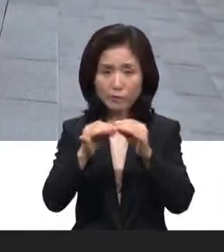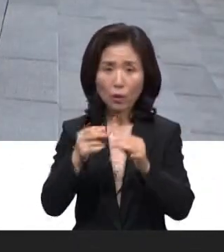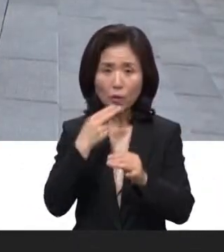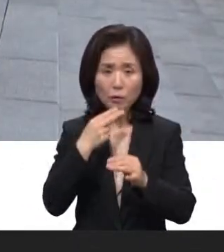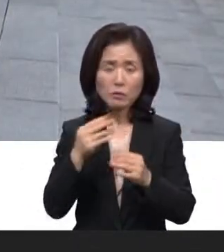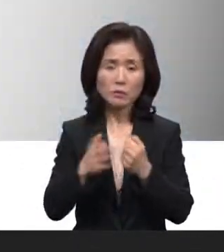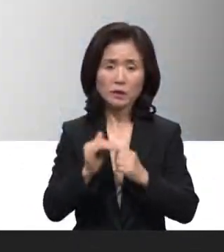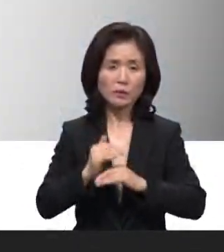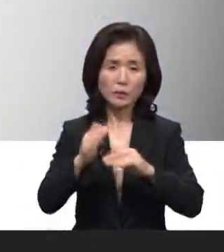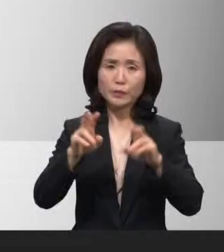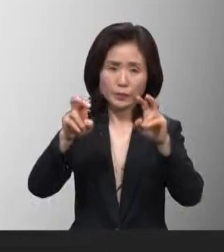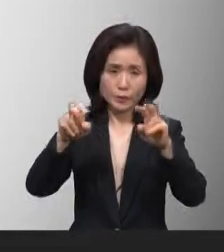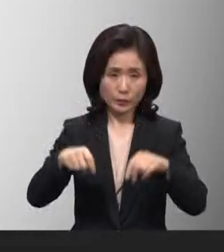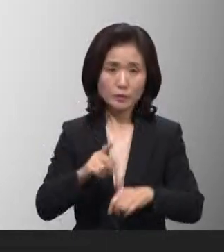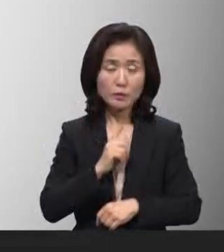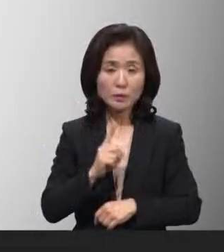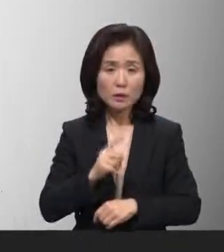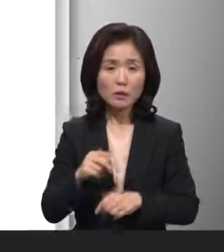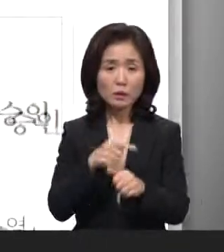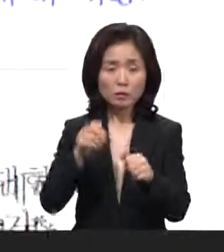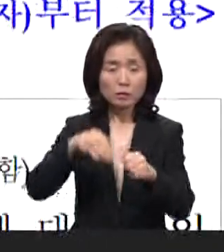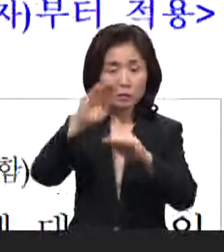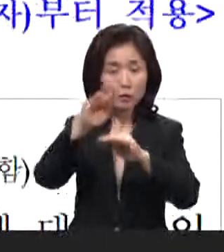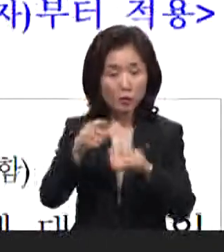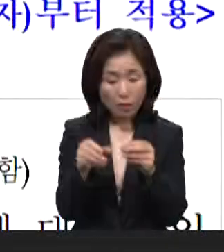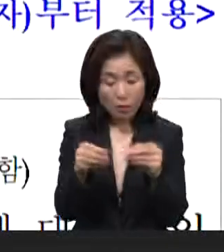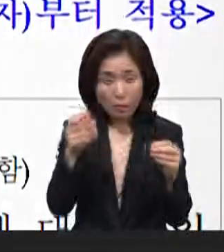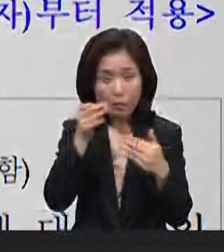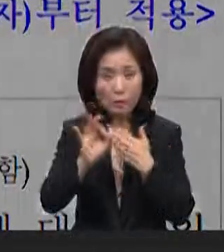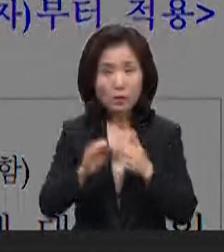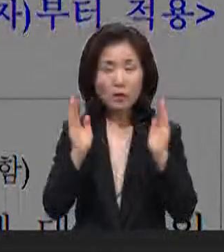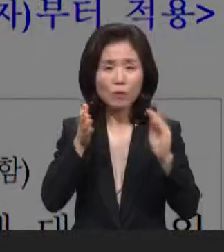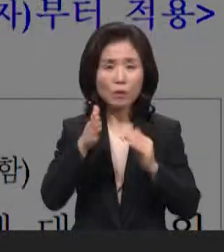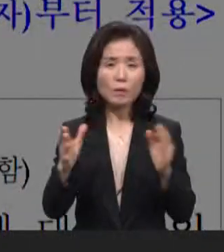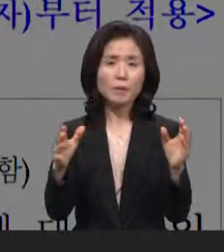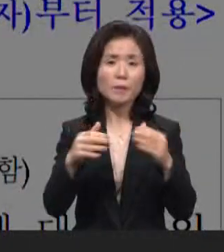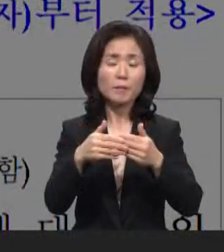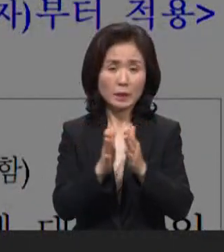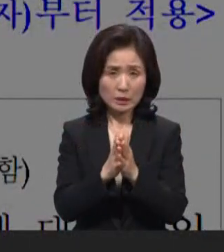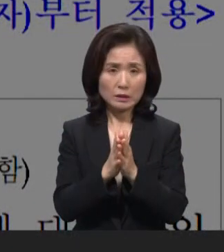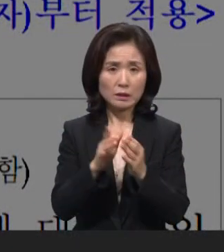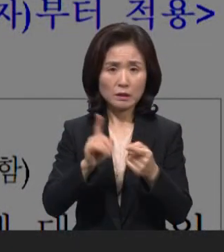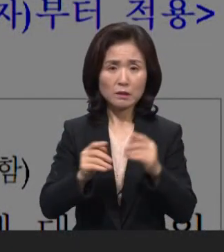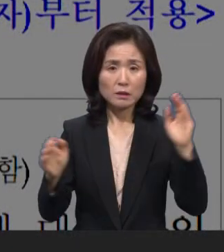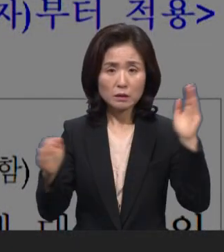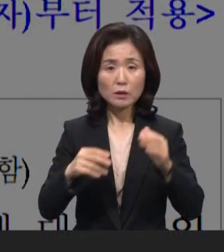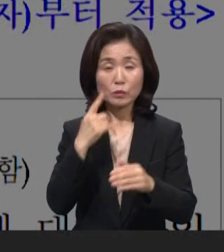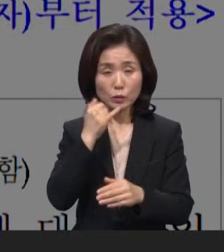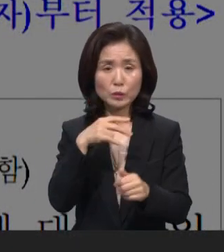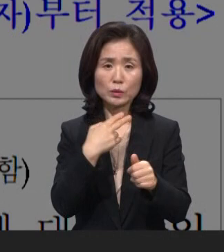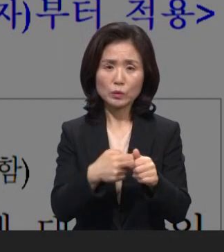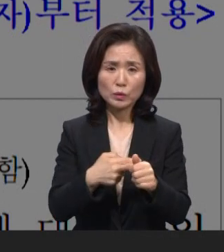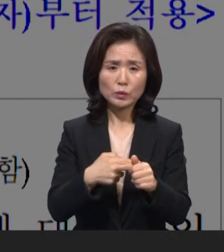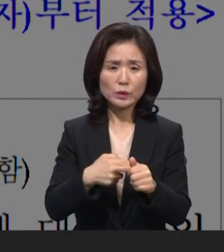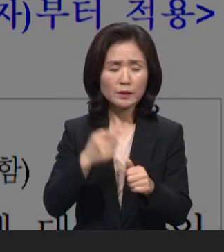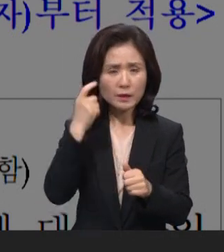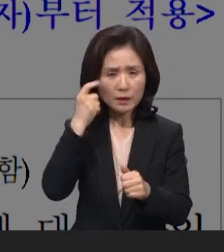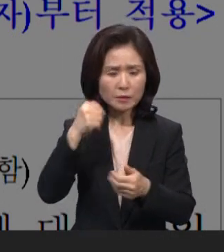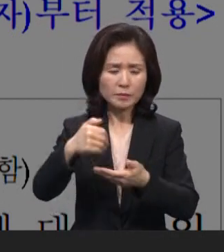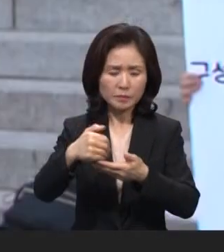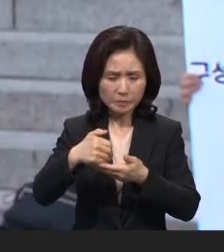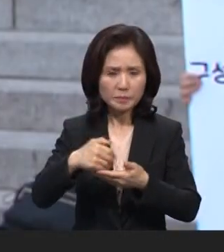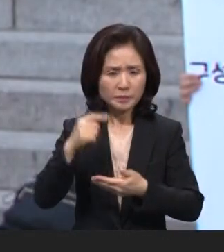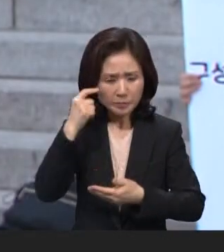무효란 겁니다. 실제 교육부 지침에선 학과 폐지에 따른 학생, 학부모, 교수의 민원을 고려하라고 명시돼